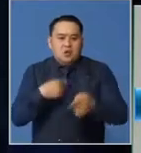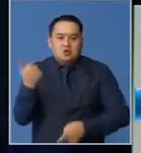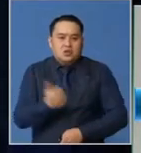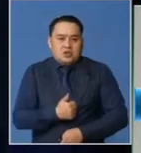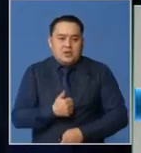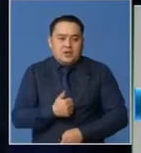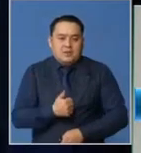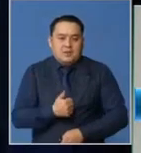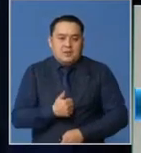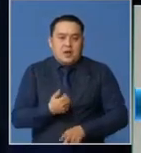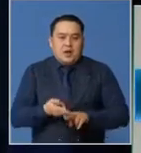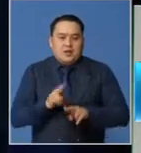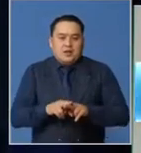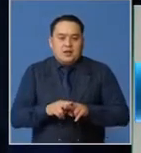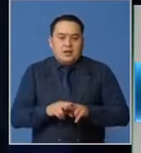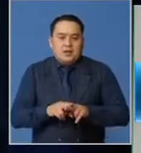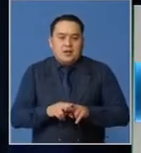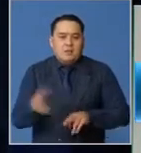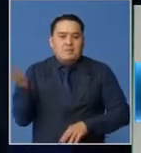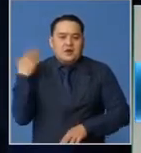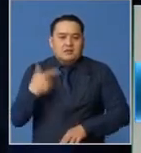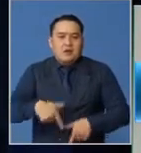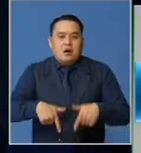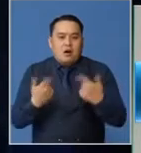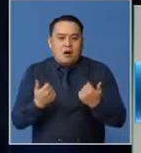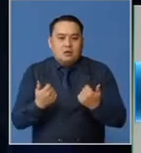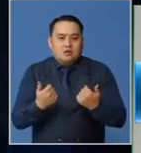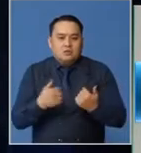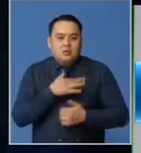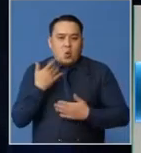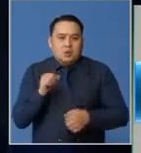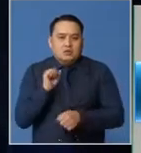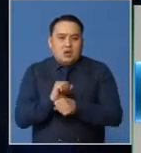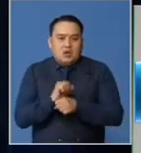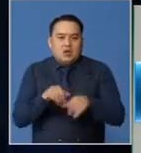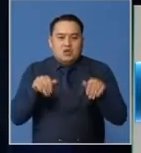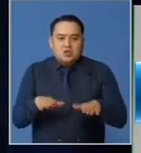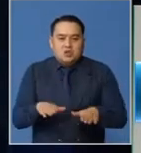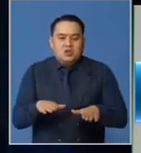неделе. Это вот бывшая гостиница, много лет стояла. Мы его решили